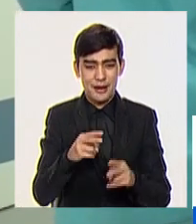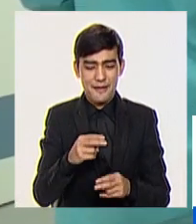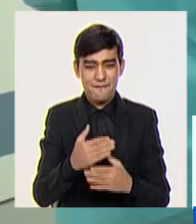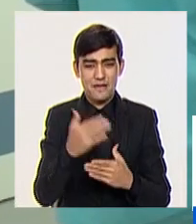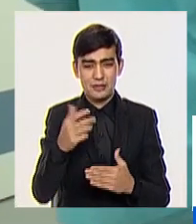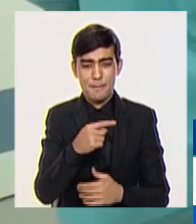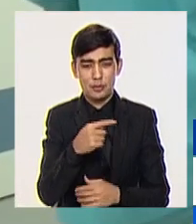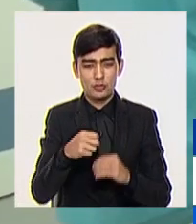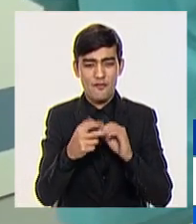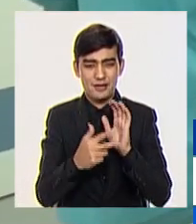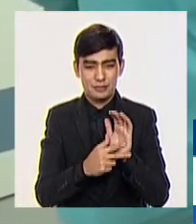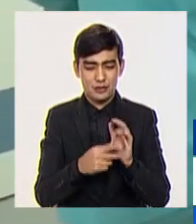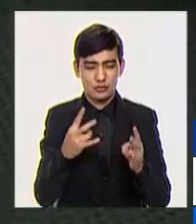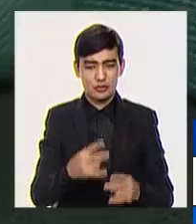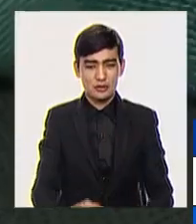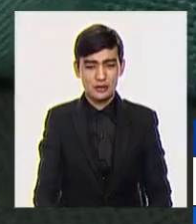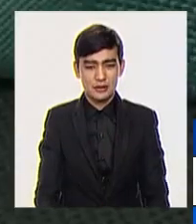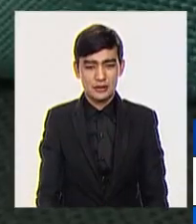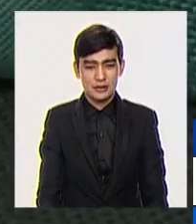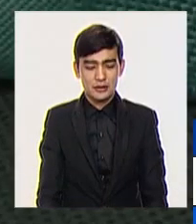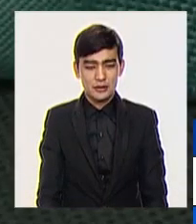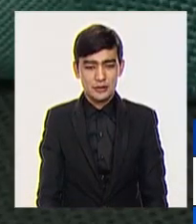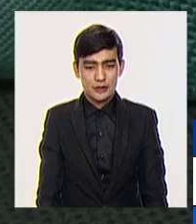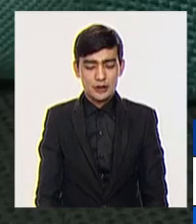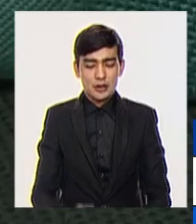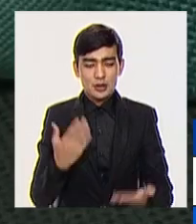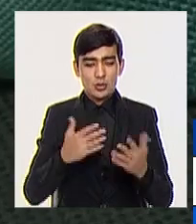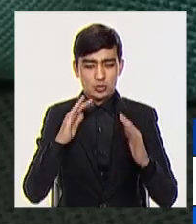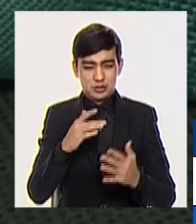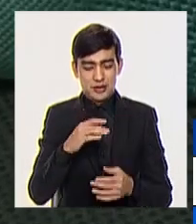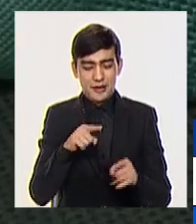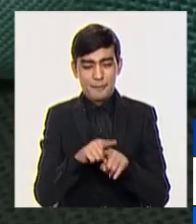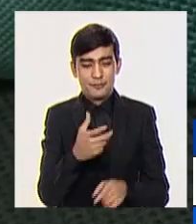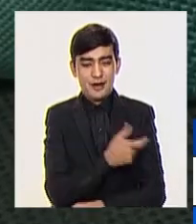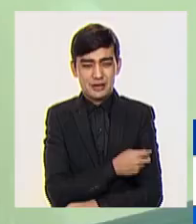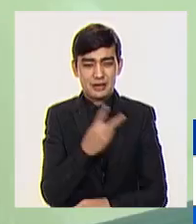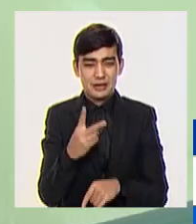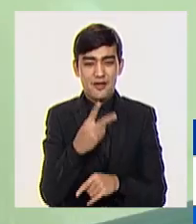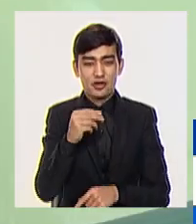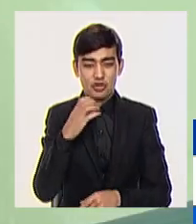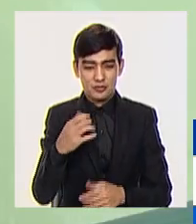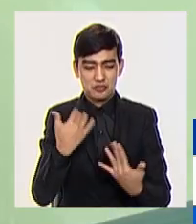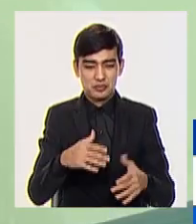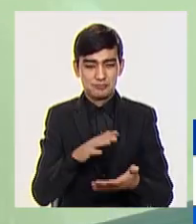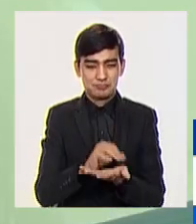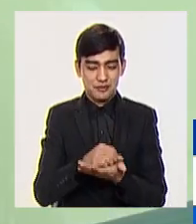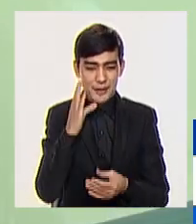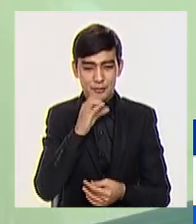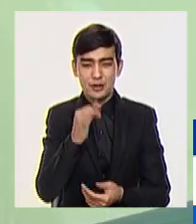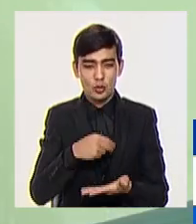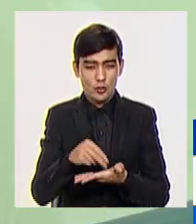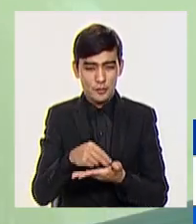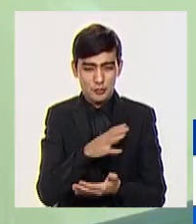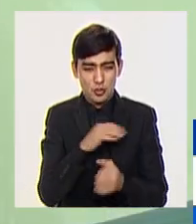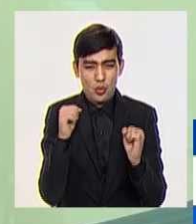выше минус 18. В противном случае через 2 часа вакцина будет негодна. Производителям пришлось закупить